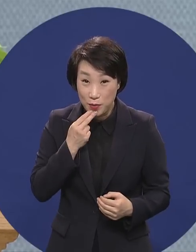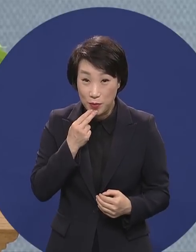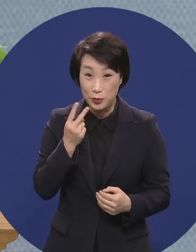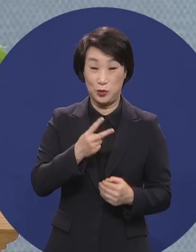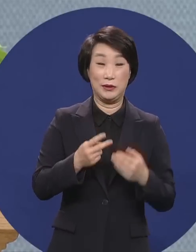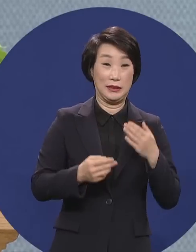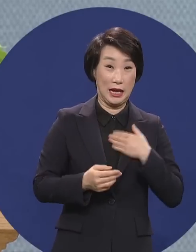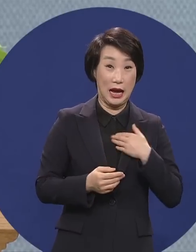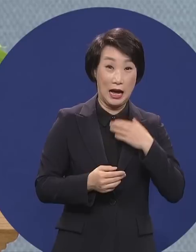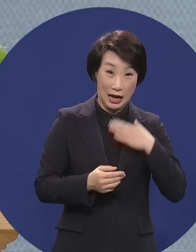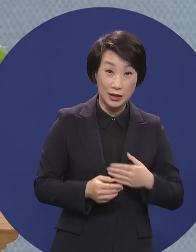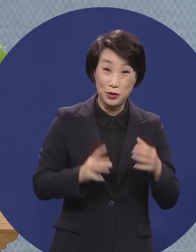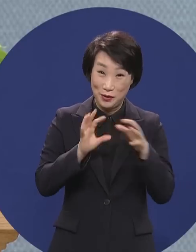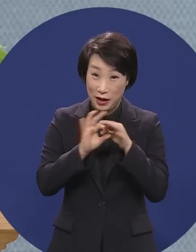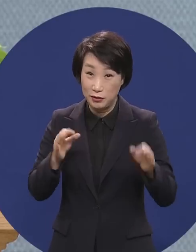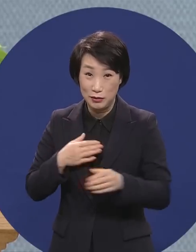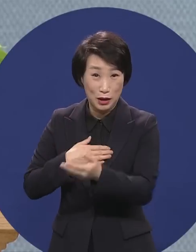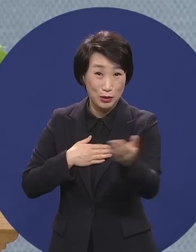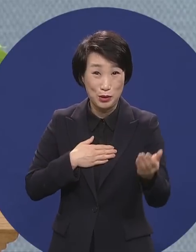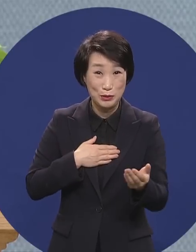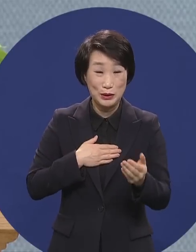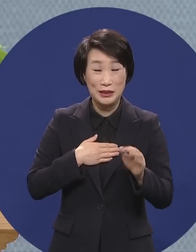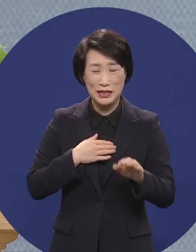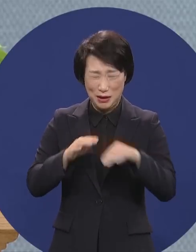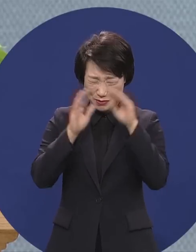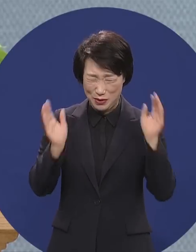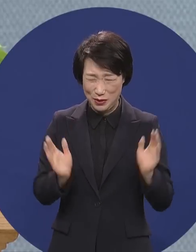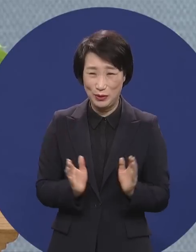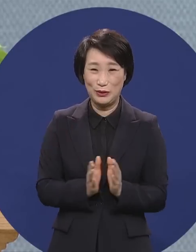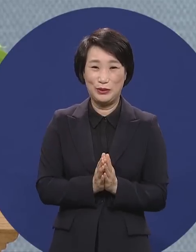것이든 아는 것이든 상관없이 다